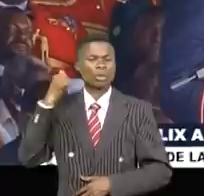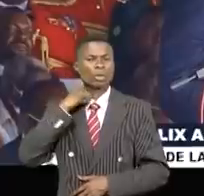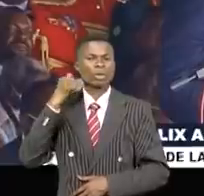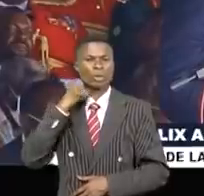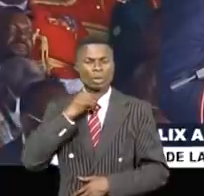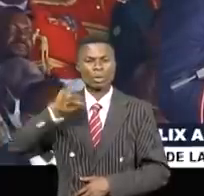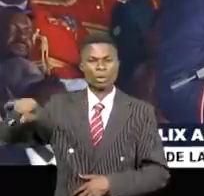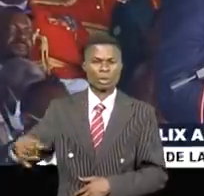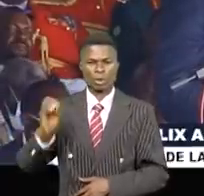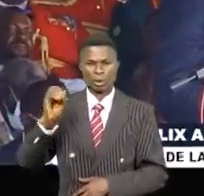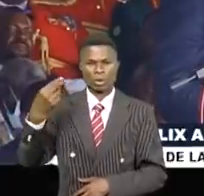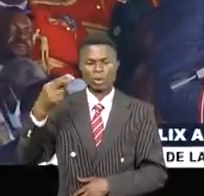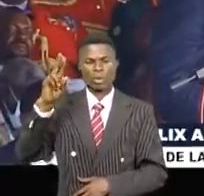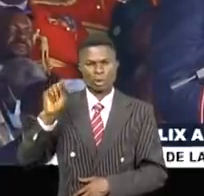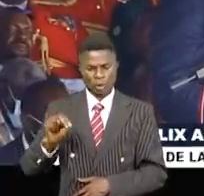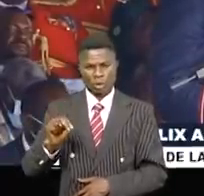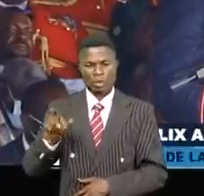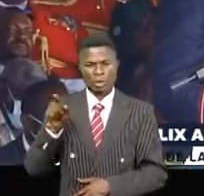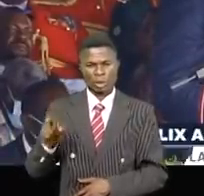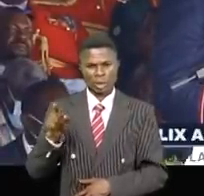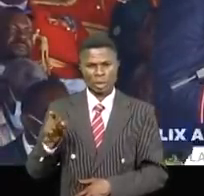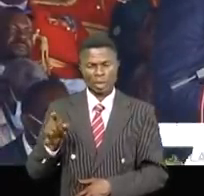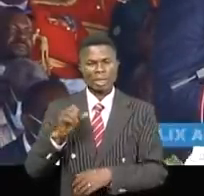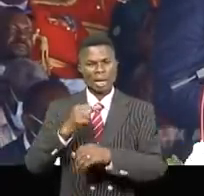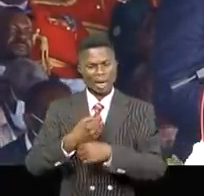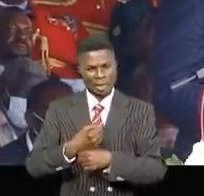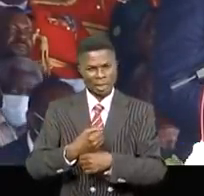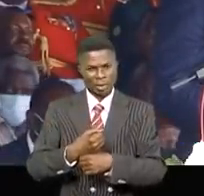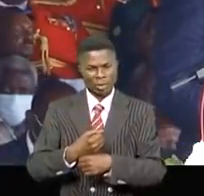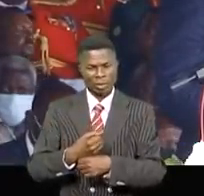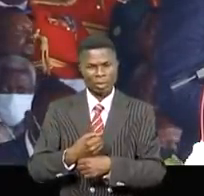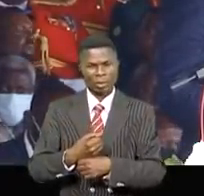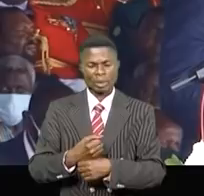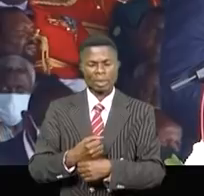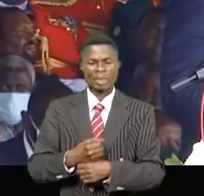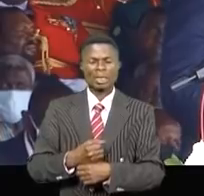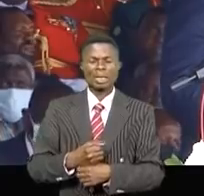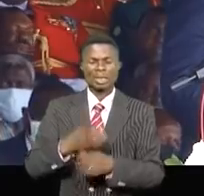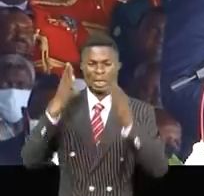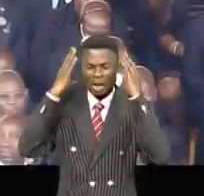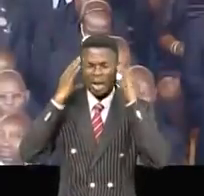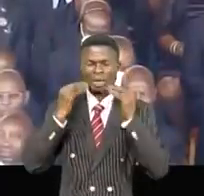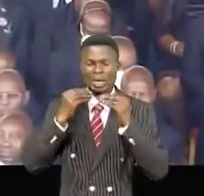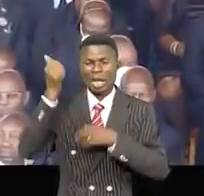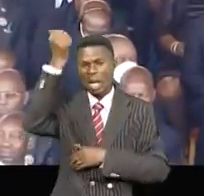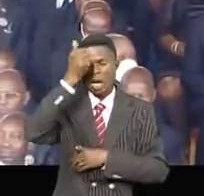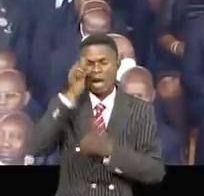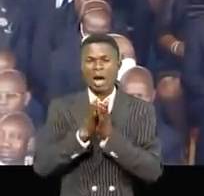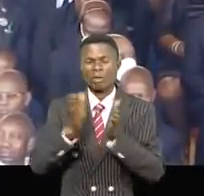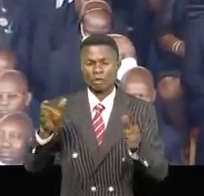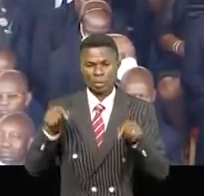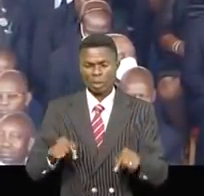John Pombe Joseph Magufuli a suscité l'émoi de tout un continent qui se